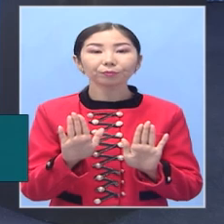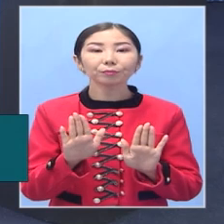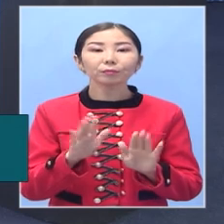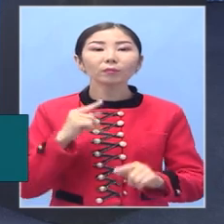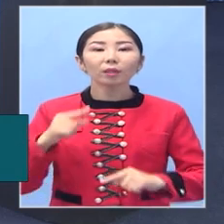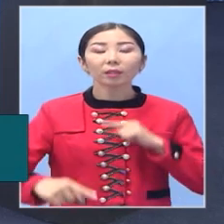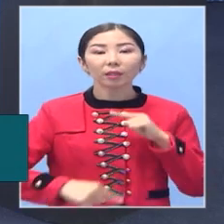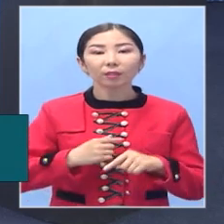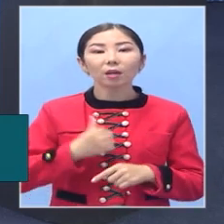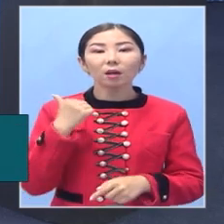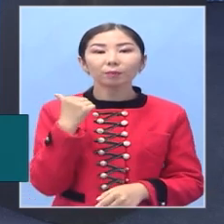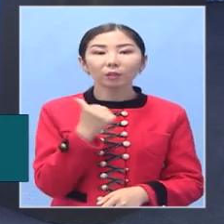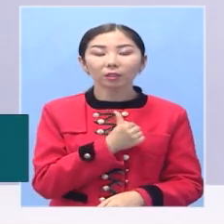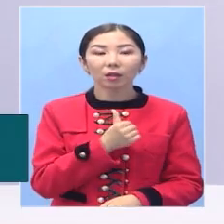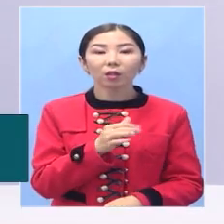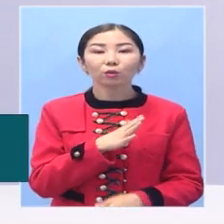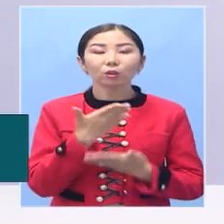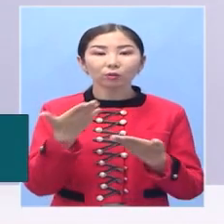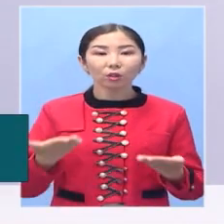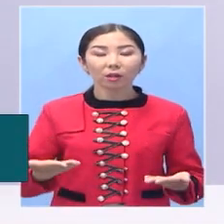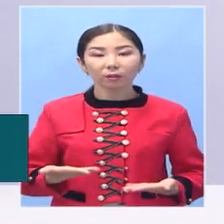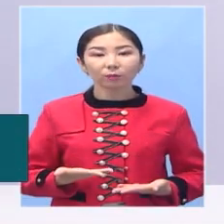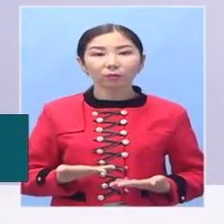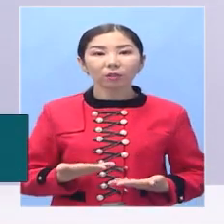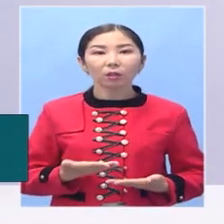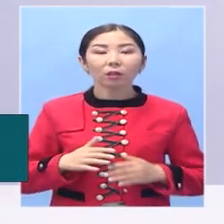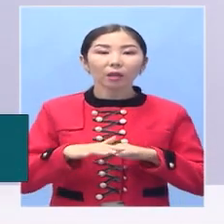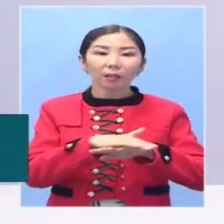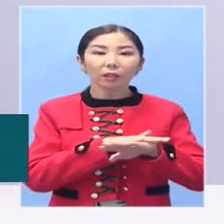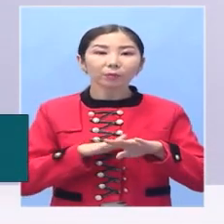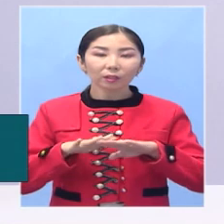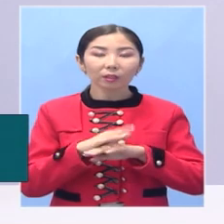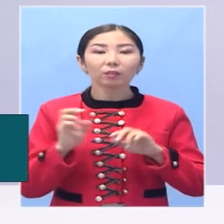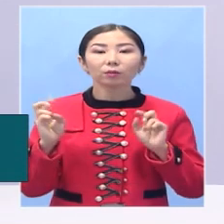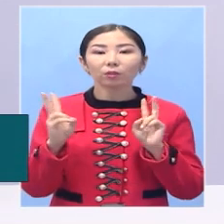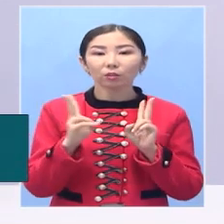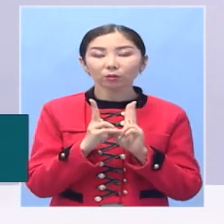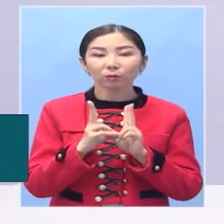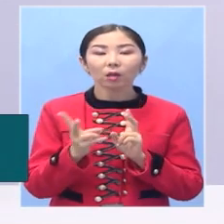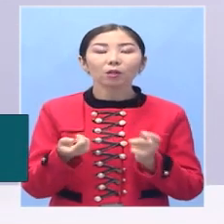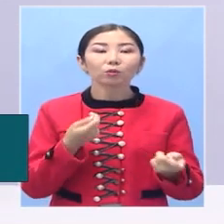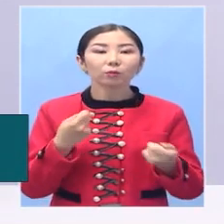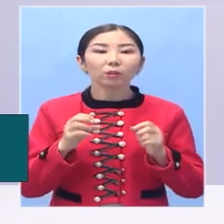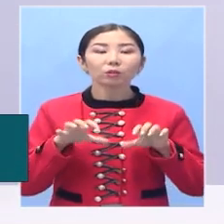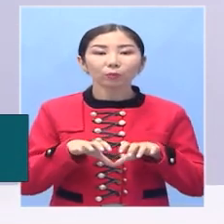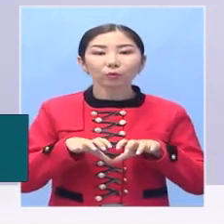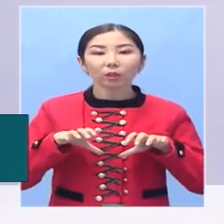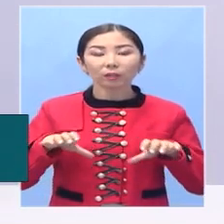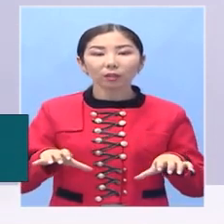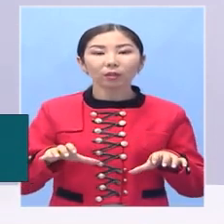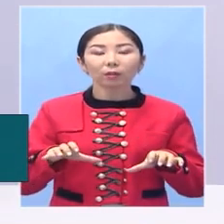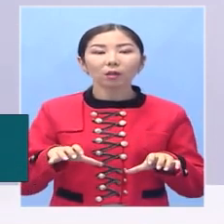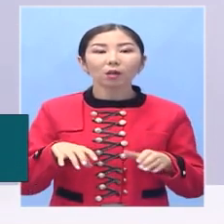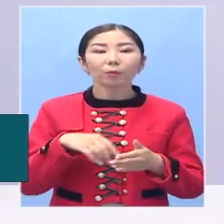келесі аптада сол жердің тұрғылықты тұрған халқымен, сол жердің депутаттарымен кездесіп, сол